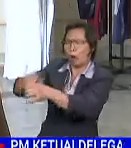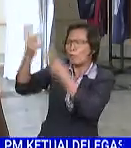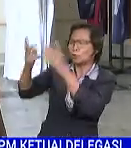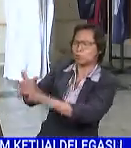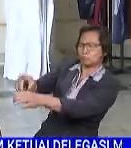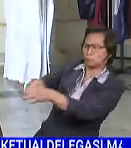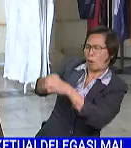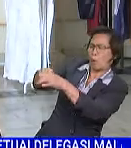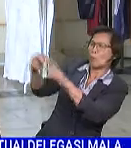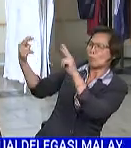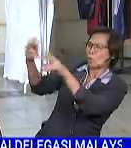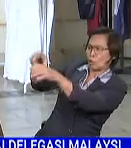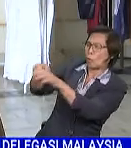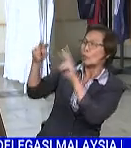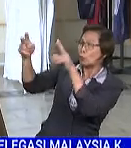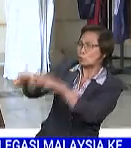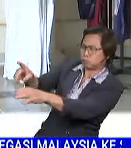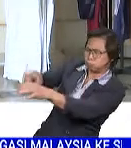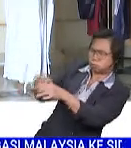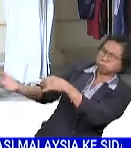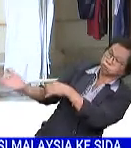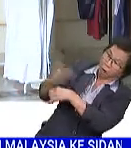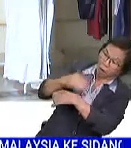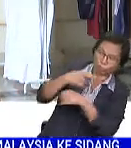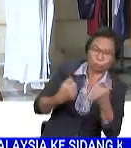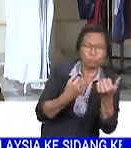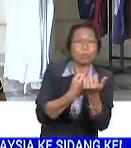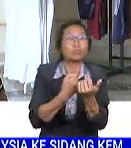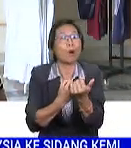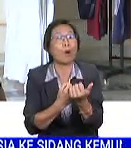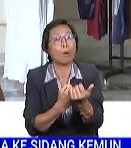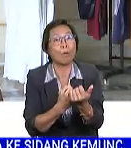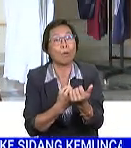juga penonton datang ke sini bagi memberi sokongan kepada